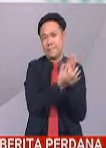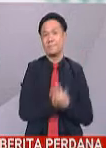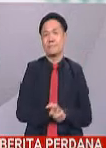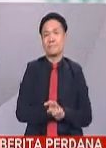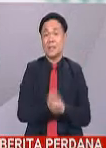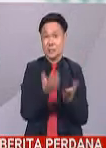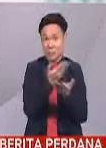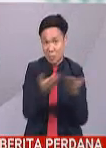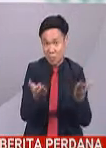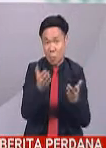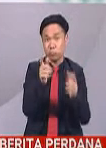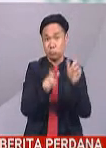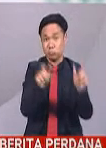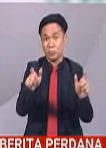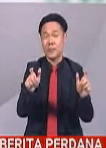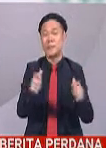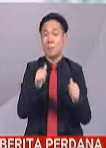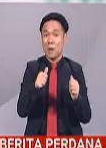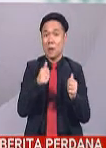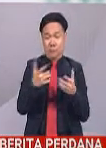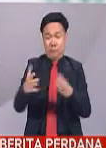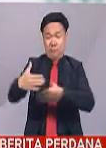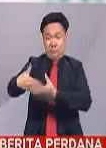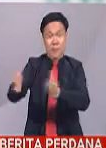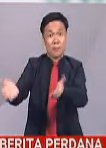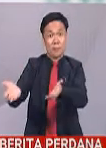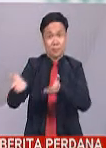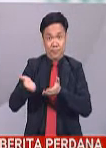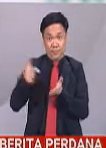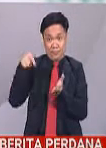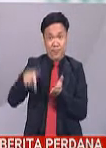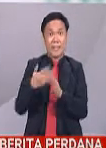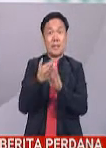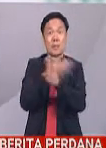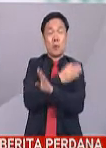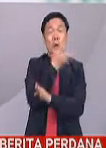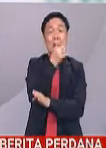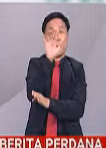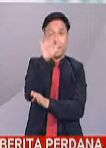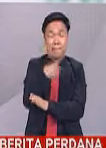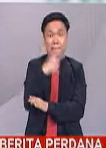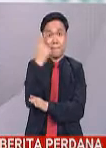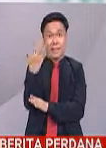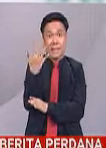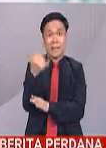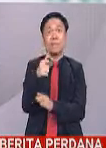pelanggan diingatkan supaya mengepos bungkusan pos laju dan mel sebelum 18 Mei dan 20